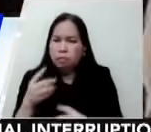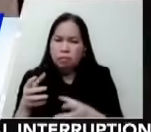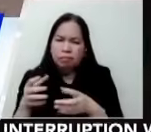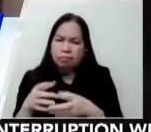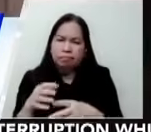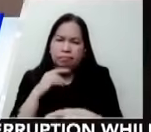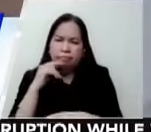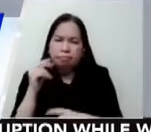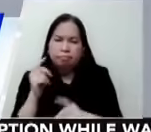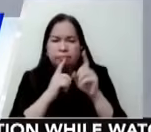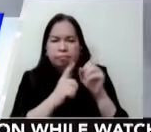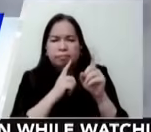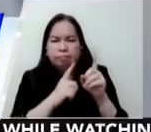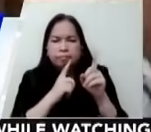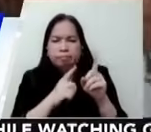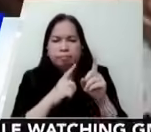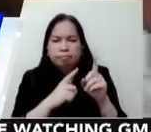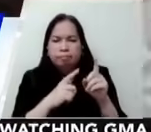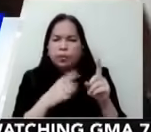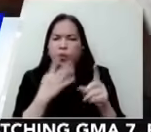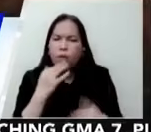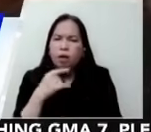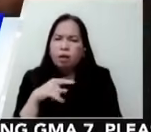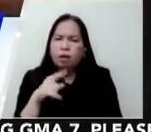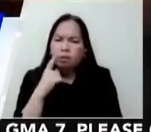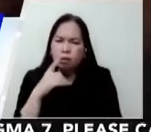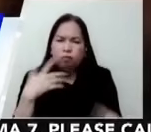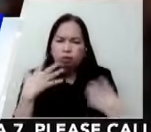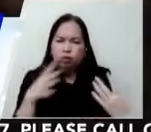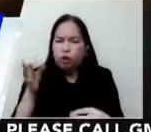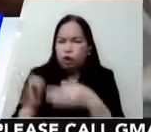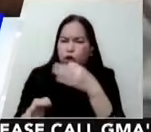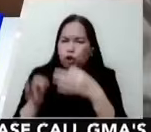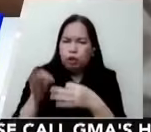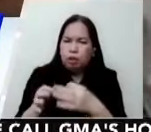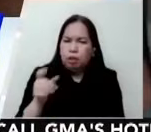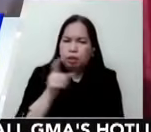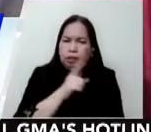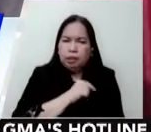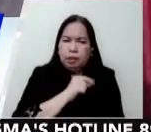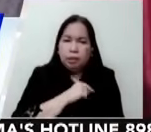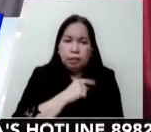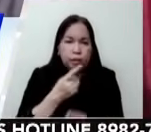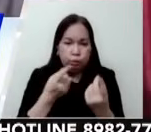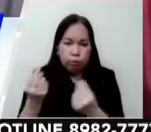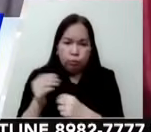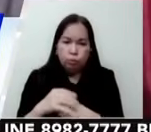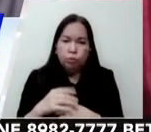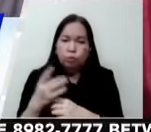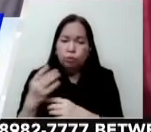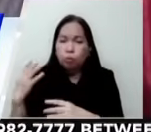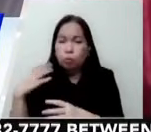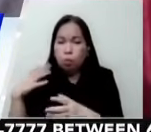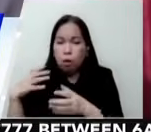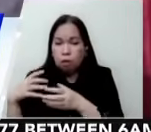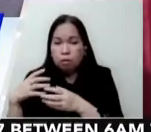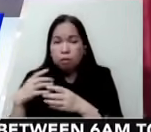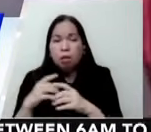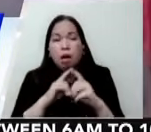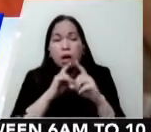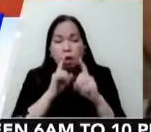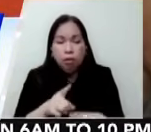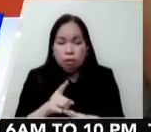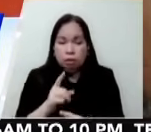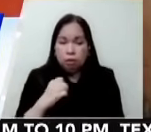mga pagdinig dahil tila hinatulan na umano siyang guilty sa krimen. Iintayin daw ng kampo ang magiging tugon ng Senado bago gumawa